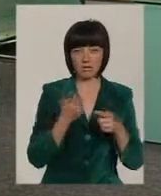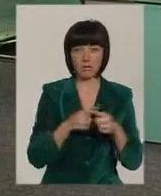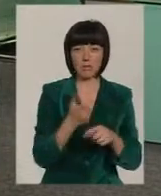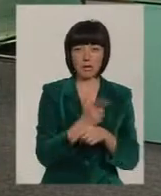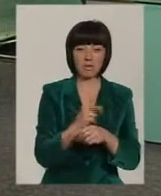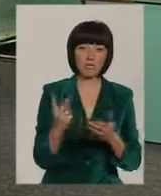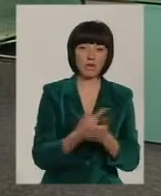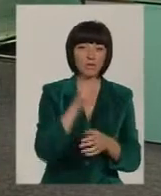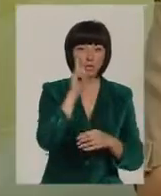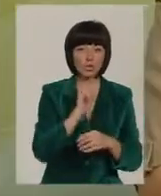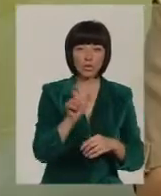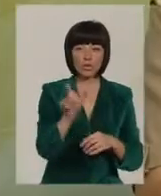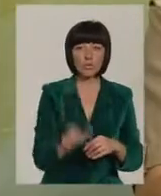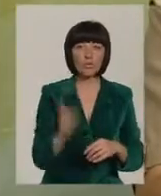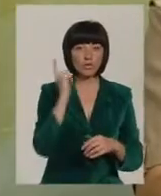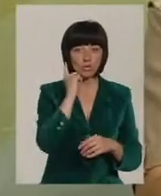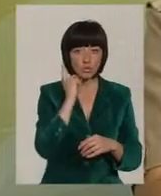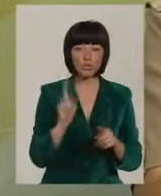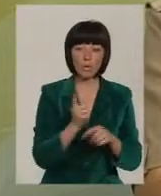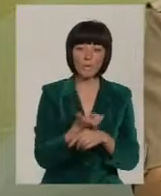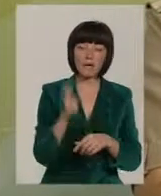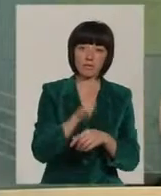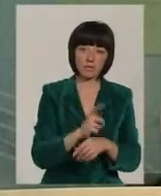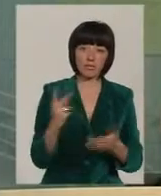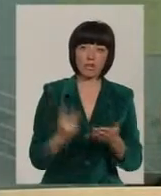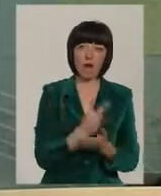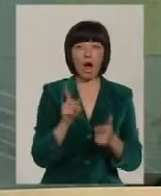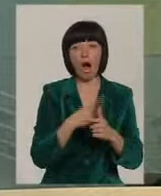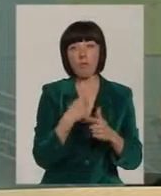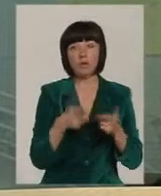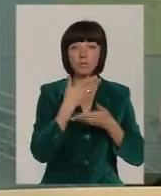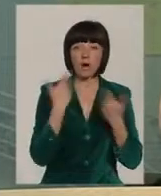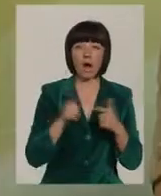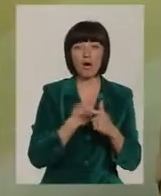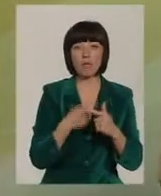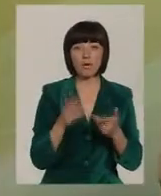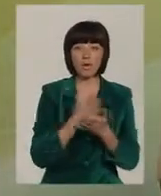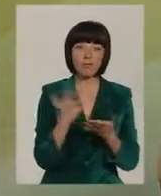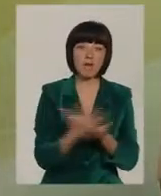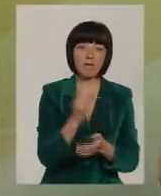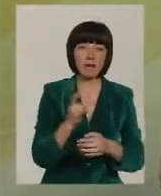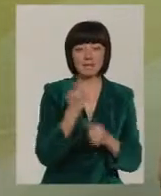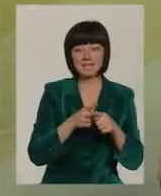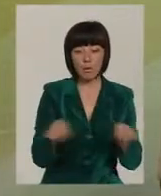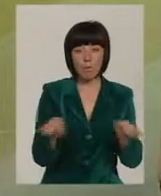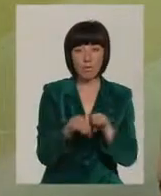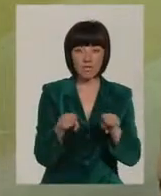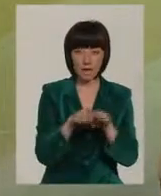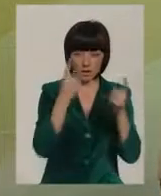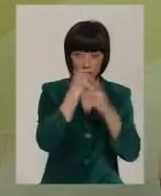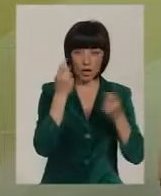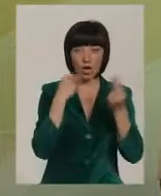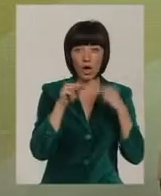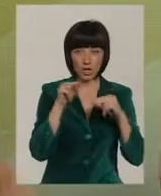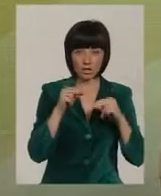в два рази. Зручніше громадянину почути, що перевищення є в два рази, або його немає, або воно є в п'ять разів. Тобто ця порівняльна інформація, вона